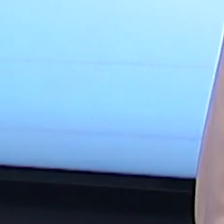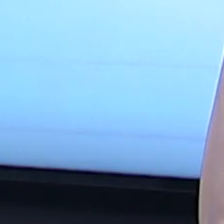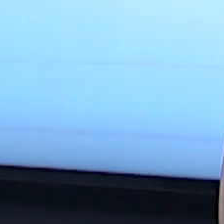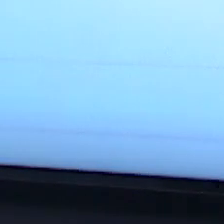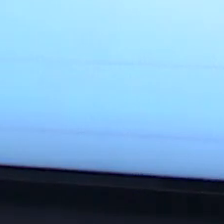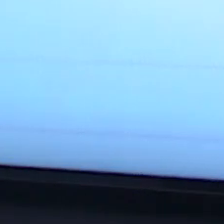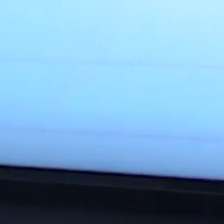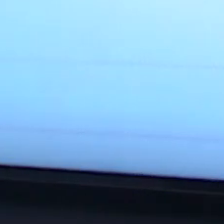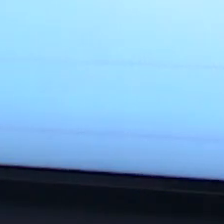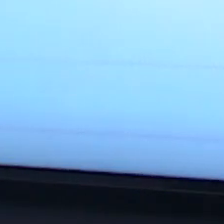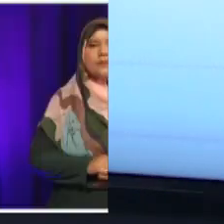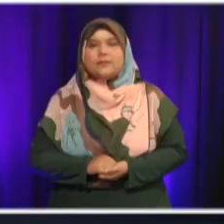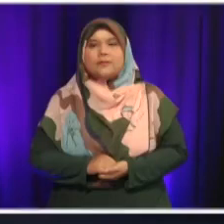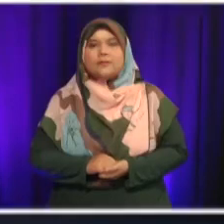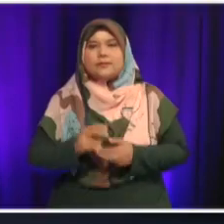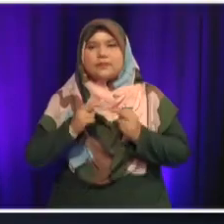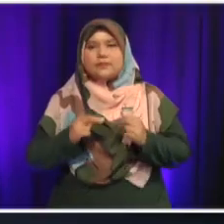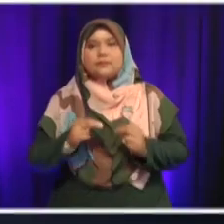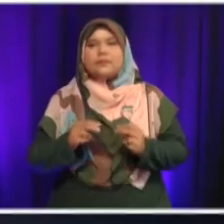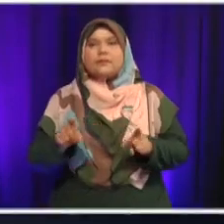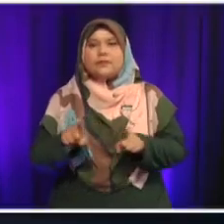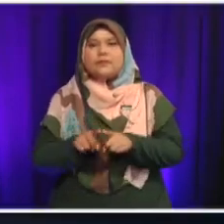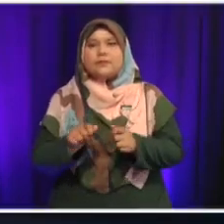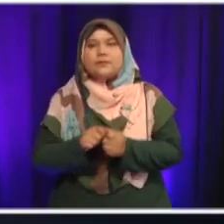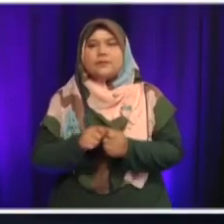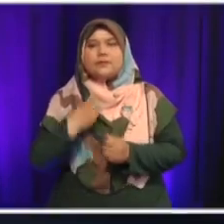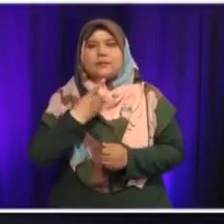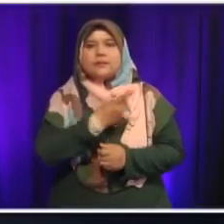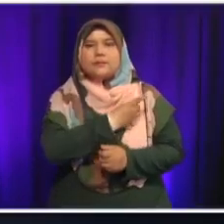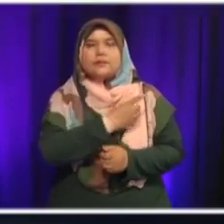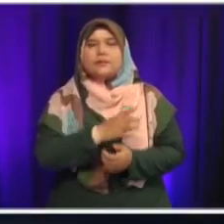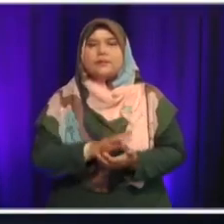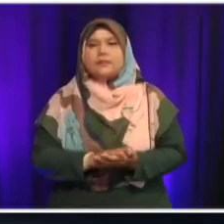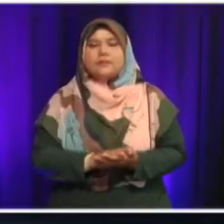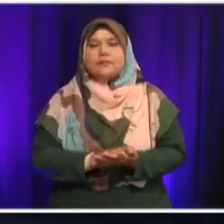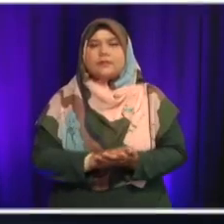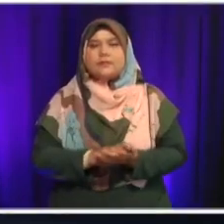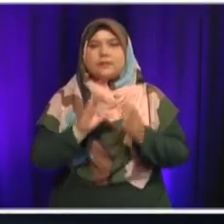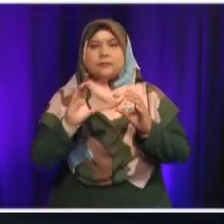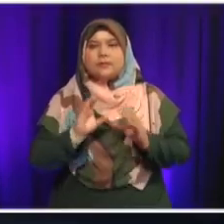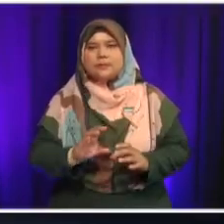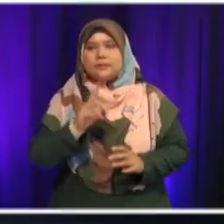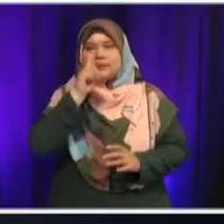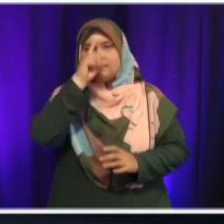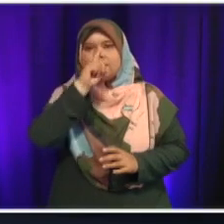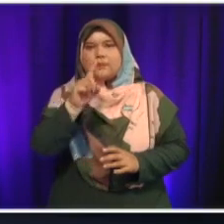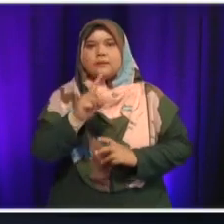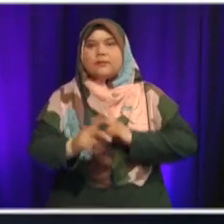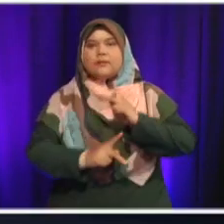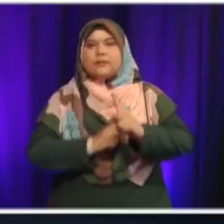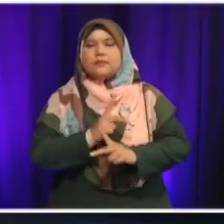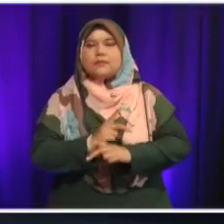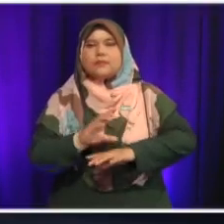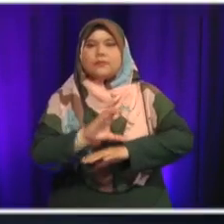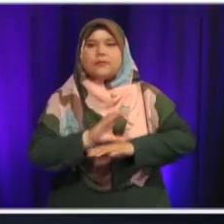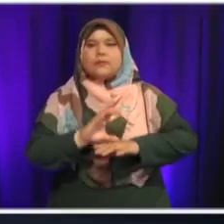Anda masih bersama kami di sayuran di Net TV cpm untuk slot Menengah Atas cara untuk kita memproses coklat